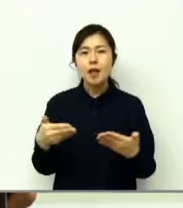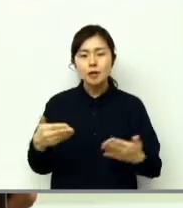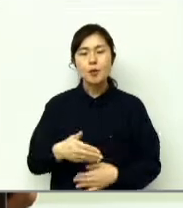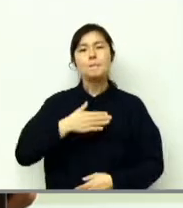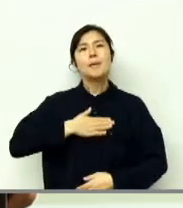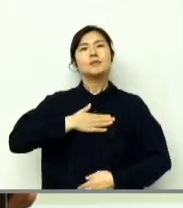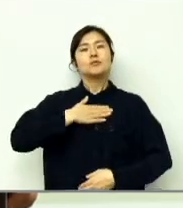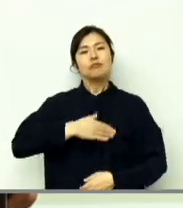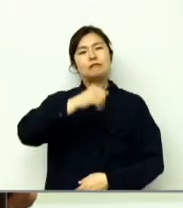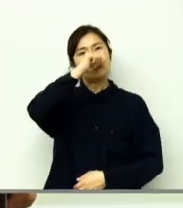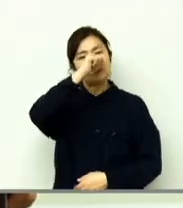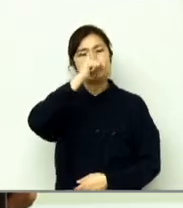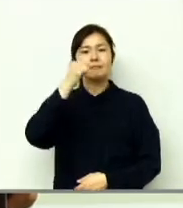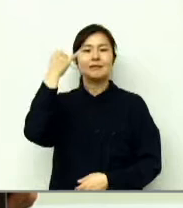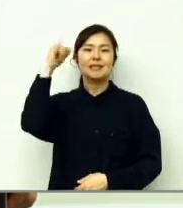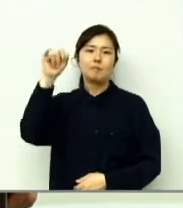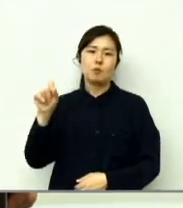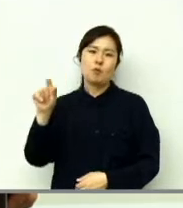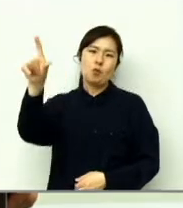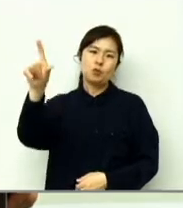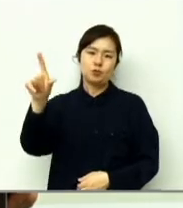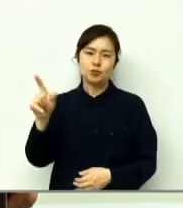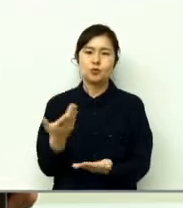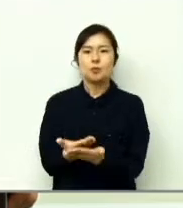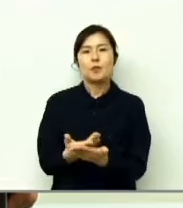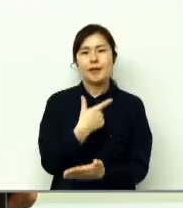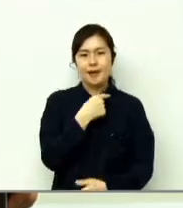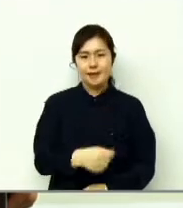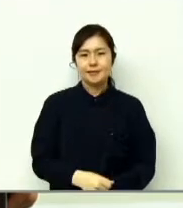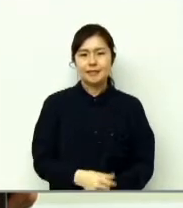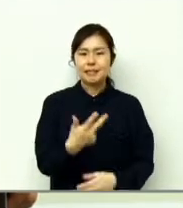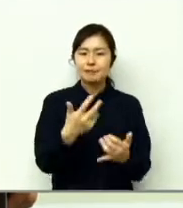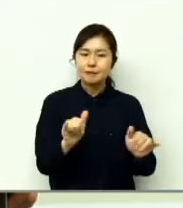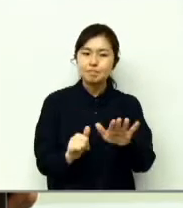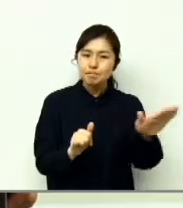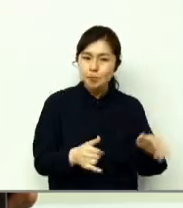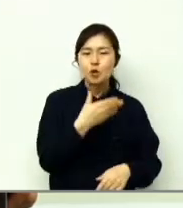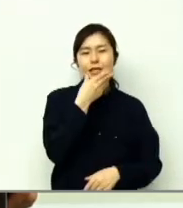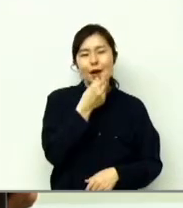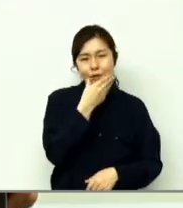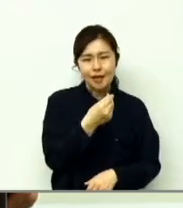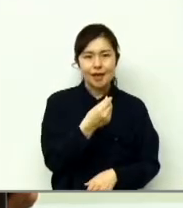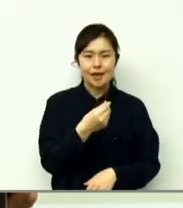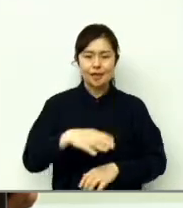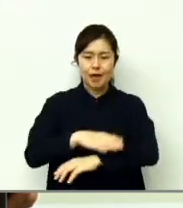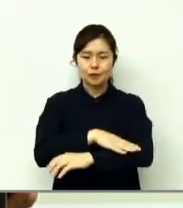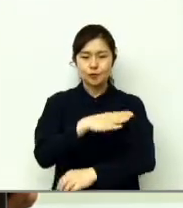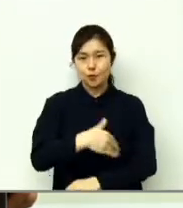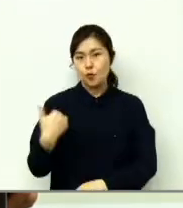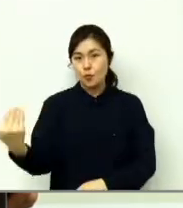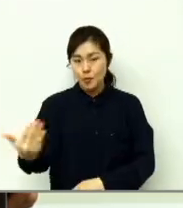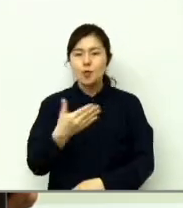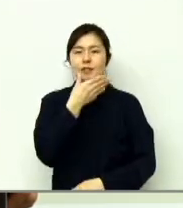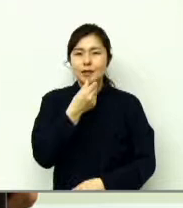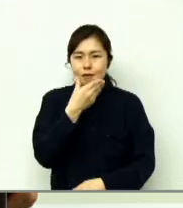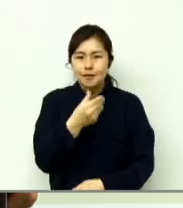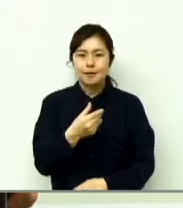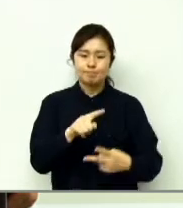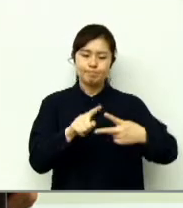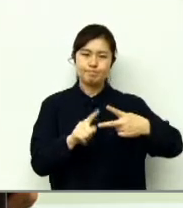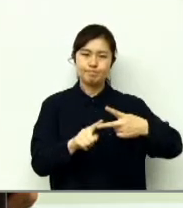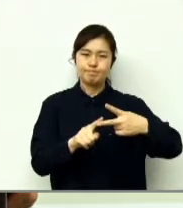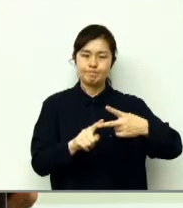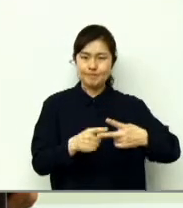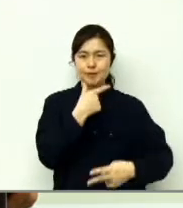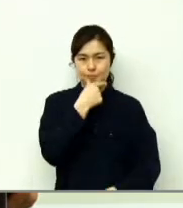足度も高める、いわゆる高品質経営という言い方を私たちしておりますが、まあ、そういった市役所を作っていきたいというふうに考え